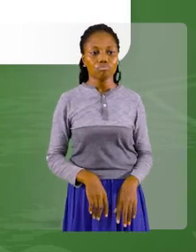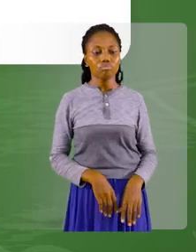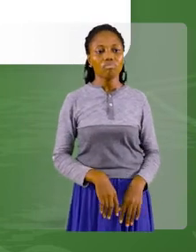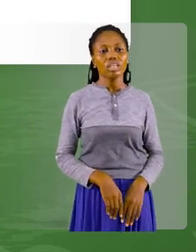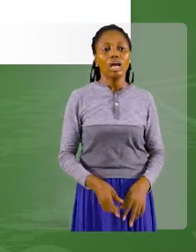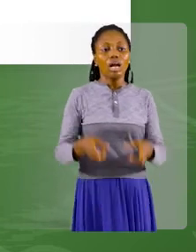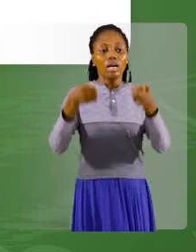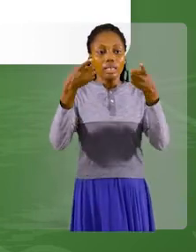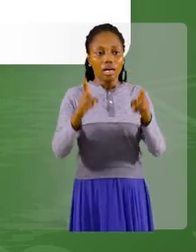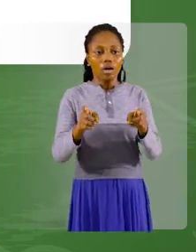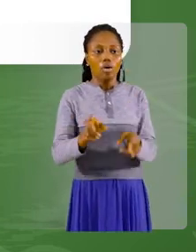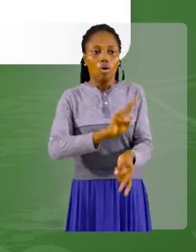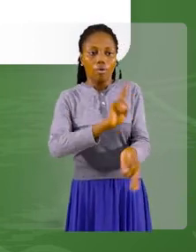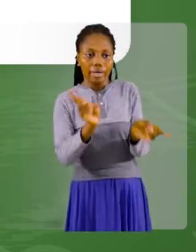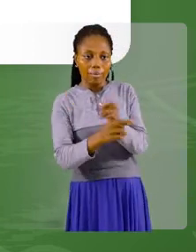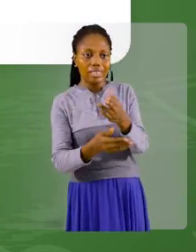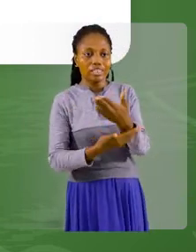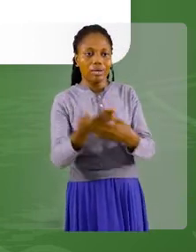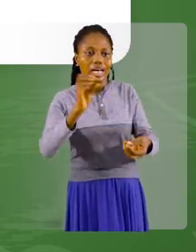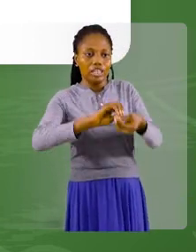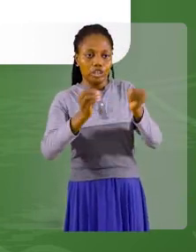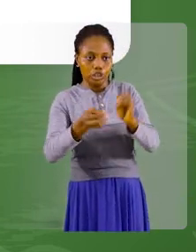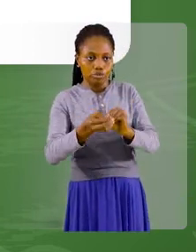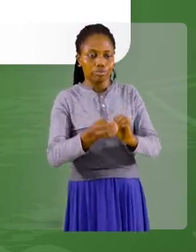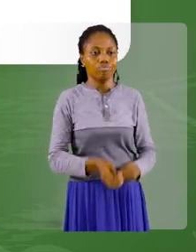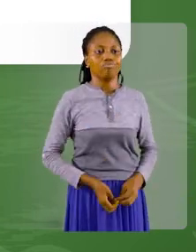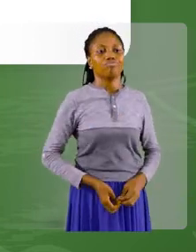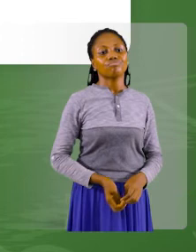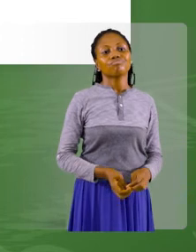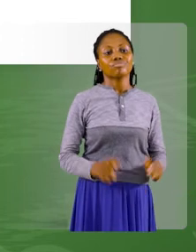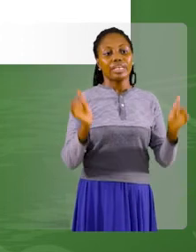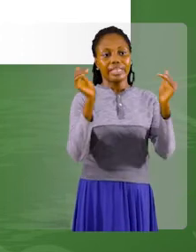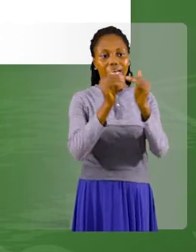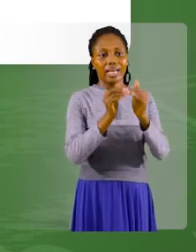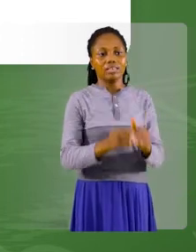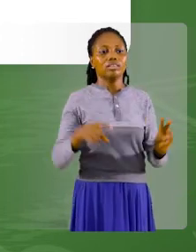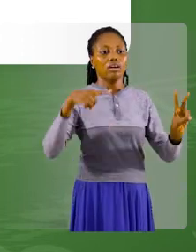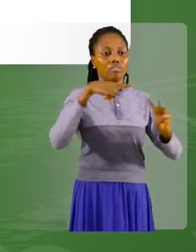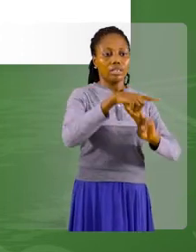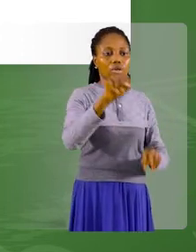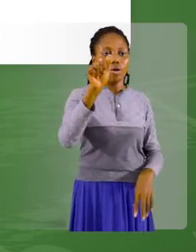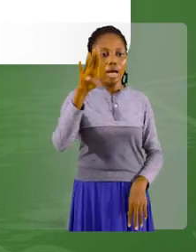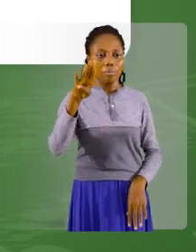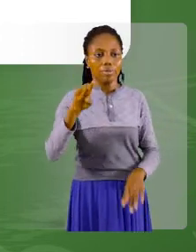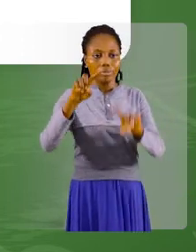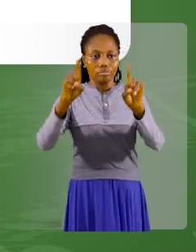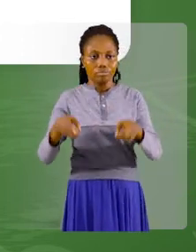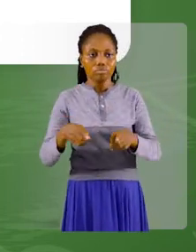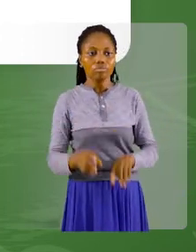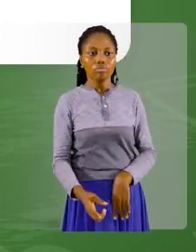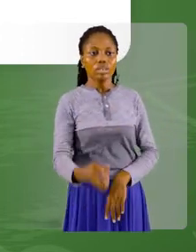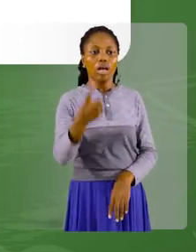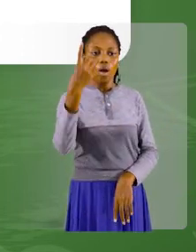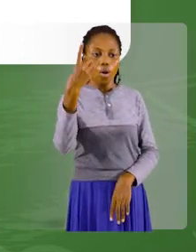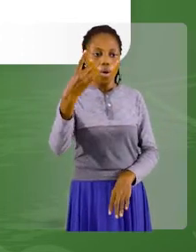valeurs, on a vecteur AB pour coordonnées 1 moins, entre parenthèses,